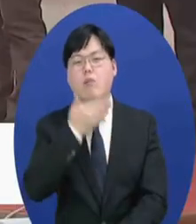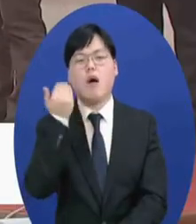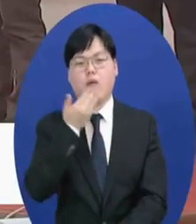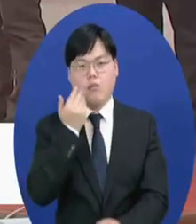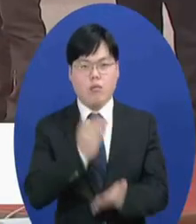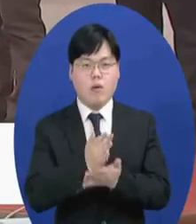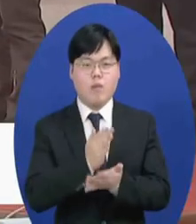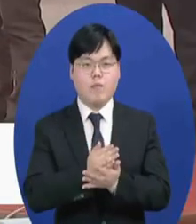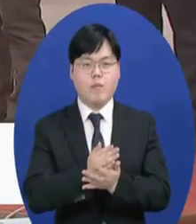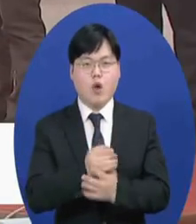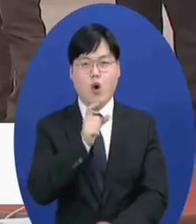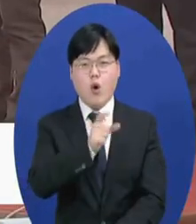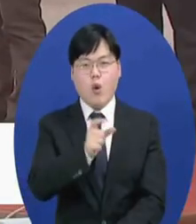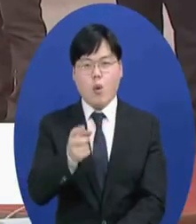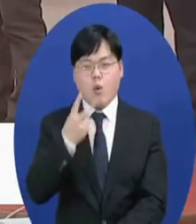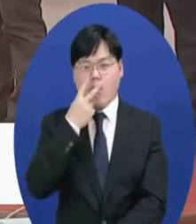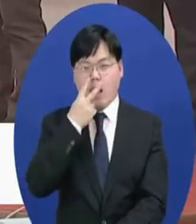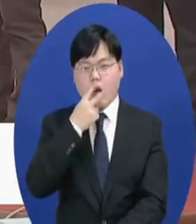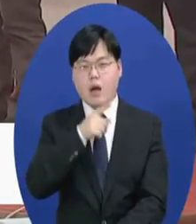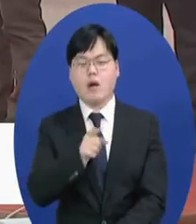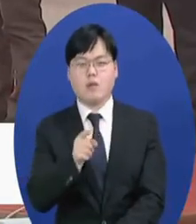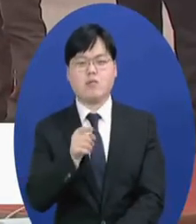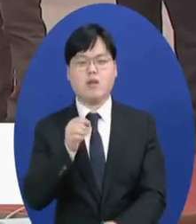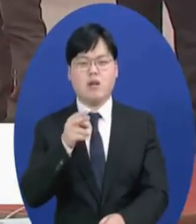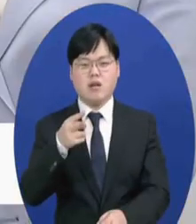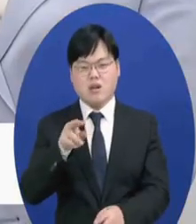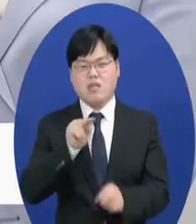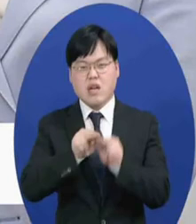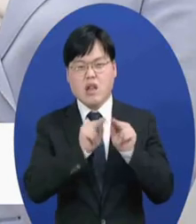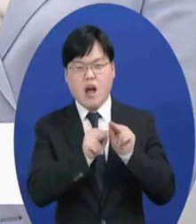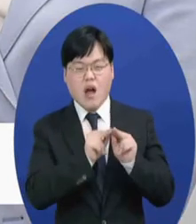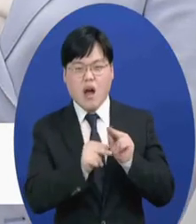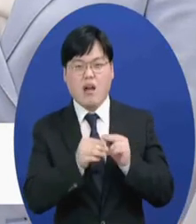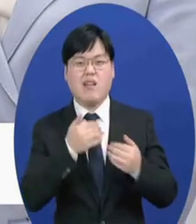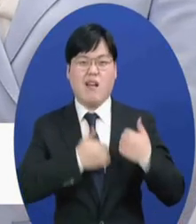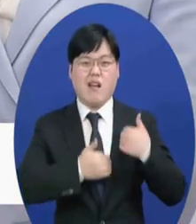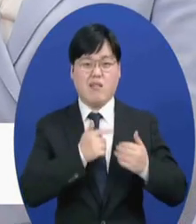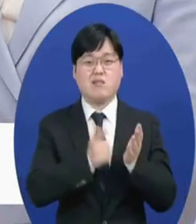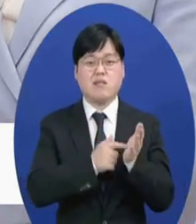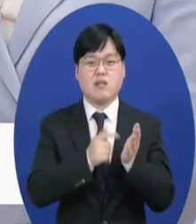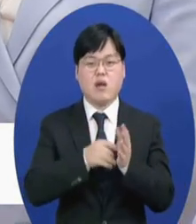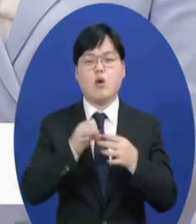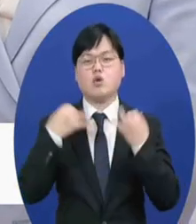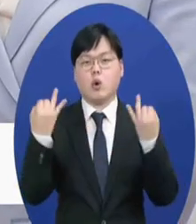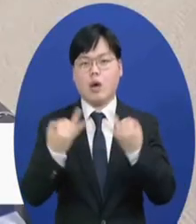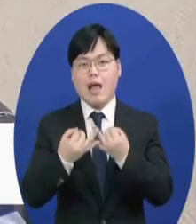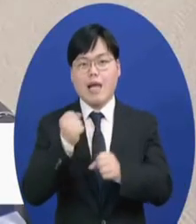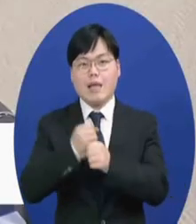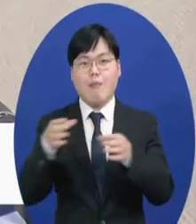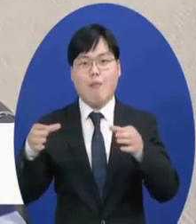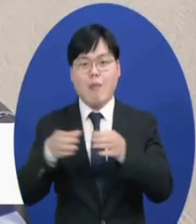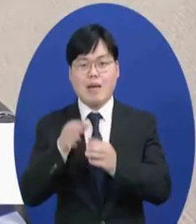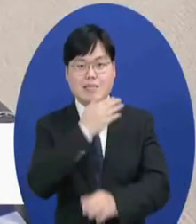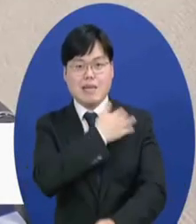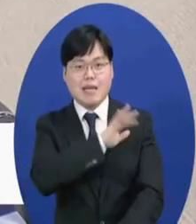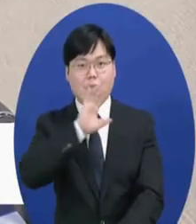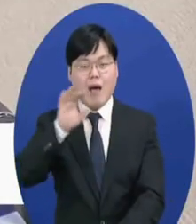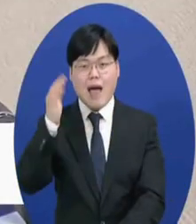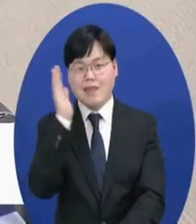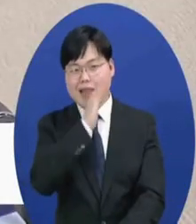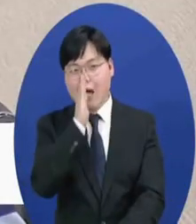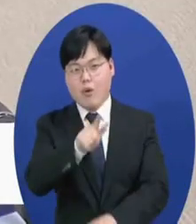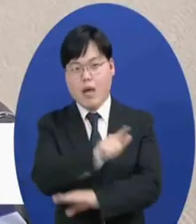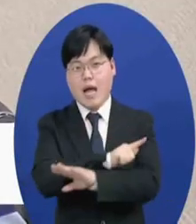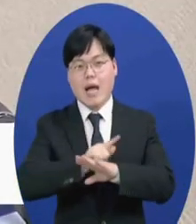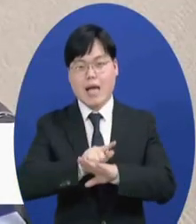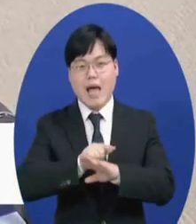байна. Олны анхааралд өртсөн энэ мэд хэрэгүүдийг яаралтай шалгах асуудлаар улсын хурлаас байгуулсан ажлын хэсгийн гишүүд цагдаа юу ерхий газар, тагнуулын